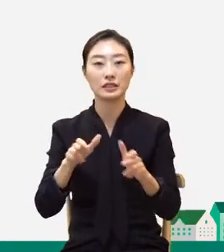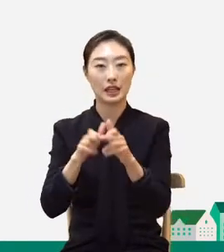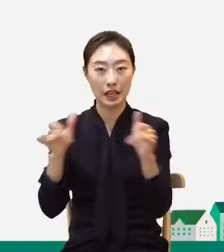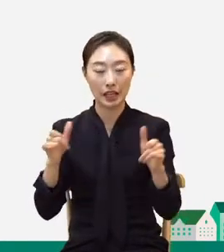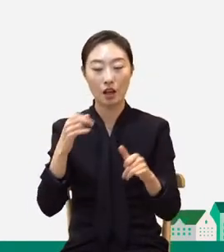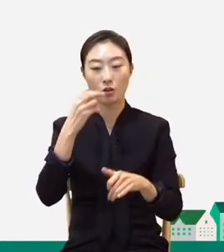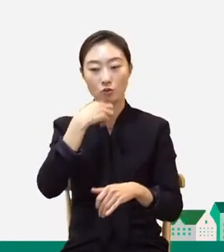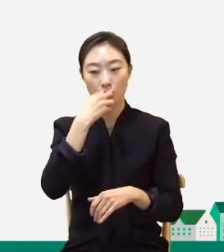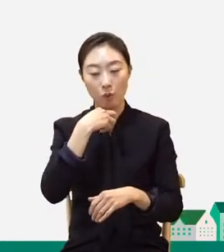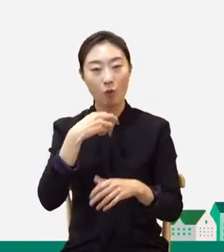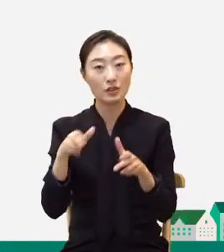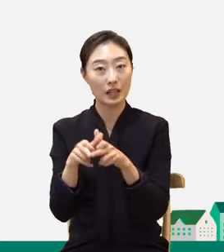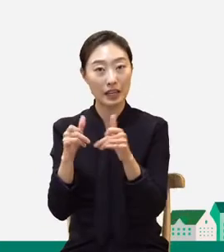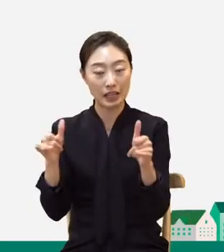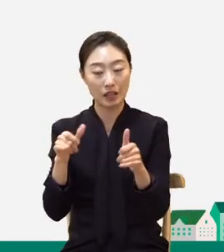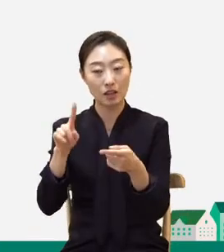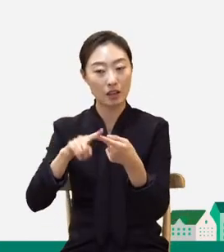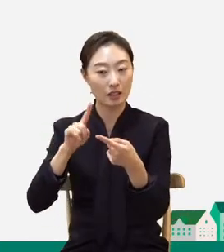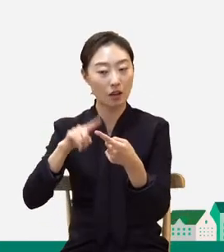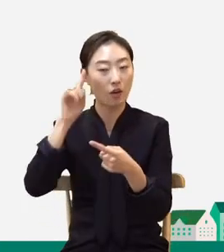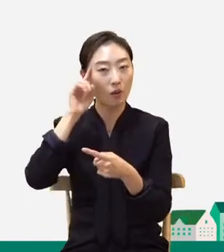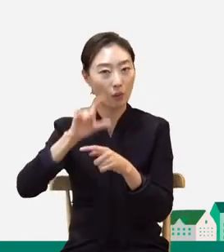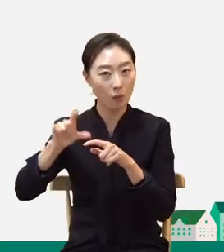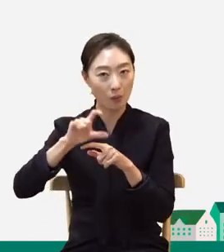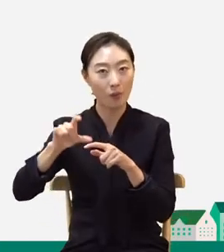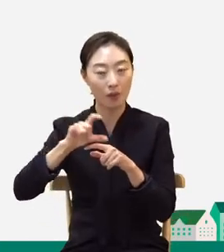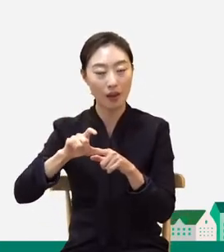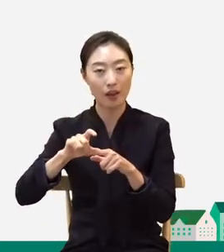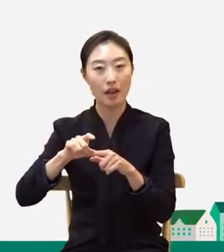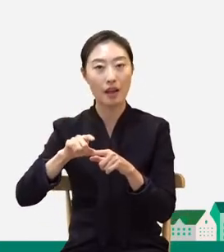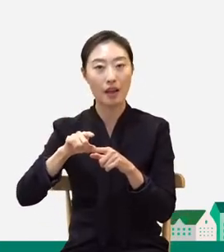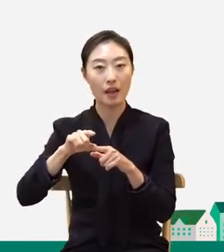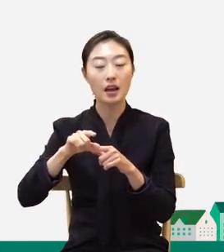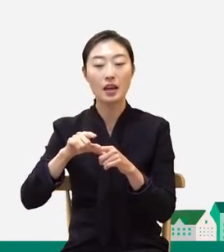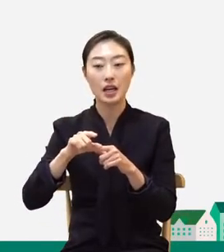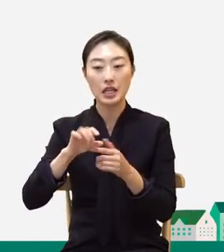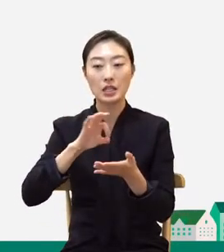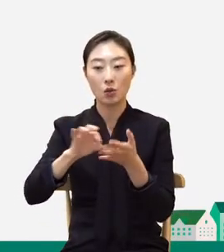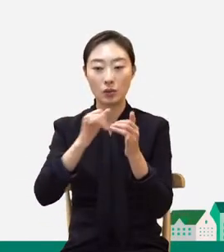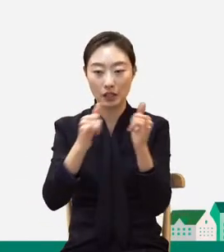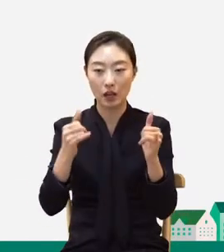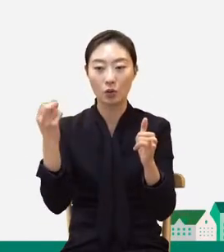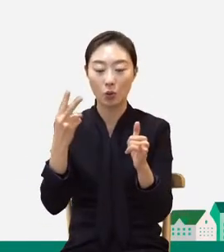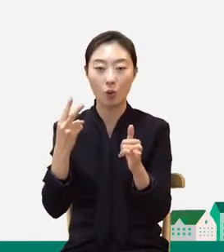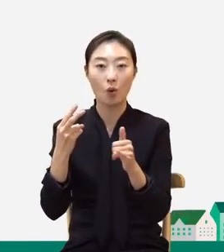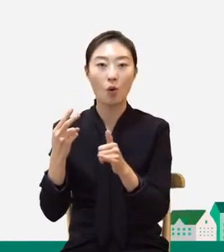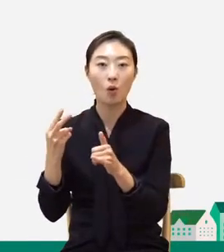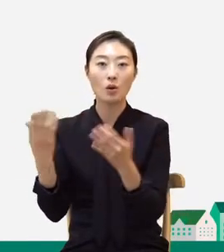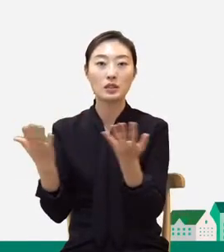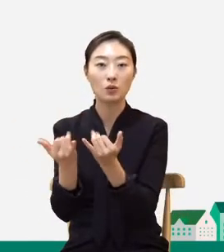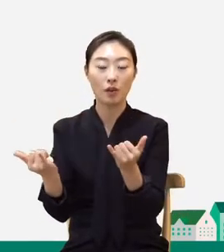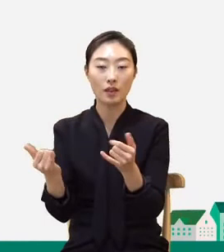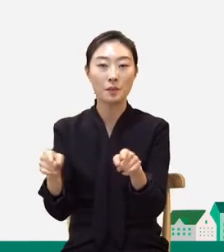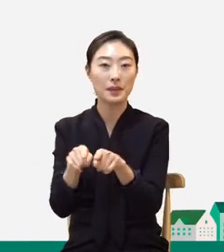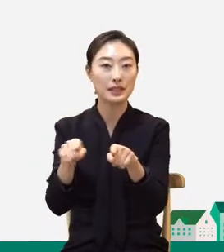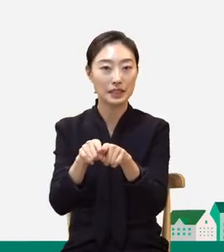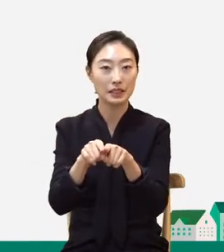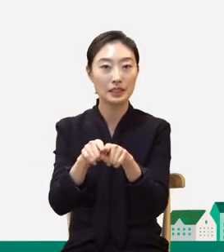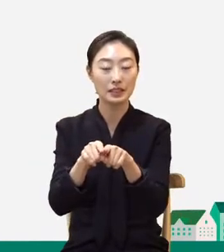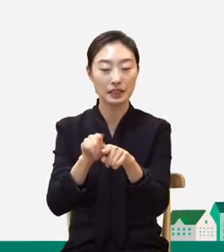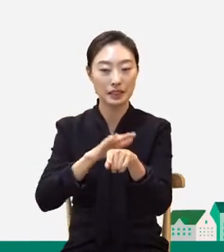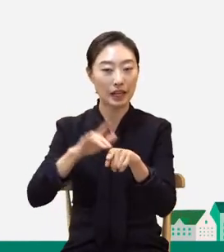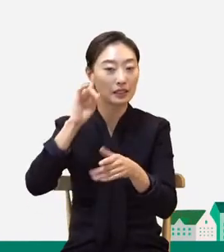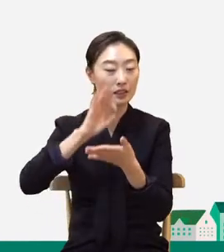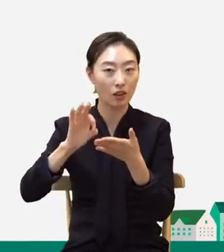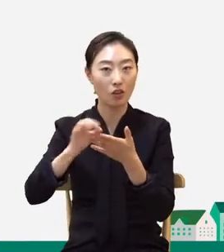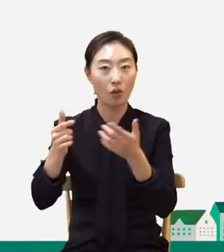장애인들을 고려해서 지원할 수 있는 이용자와 배치할 수 있는 인력 수를 훨씬 더 이렇게 줄여서 배치할 수 있게 하였고요.